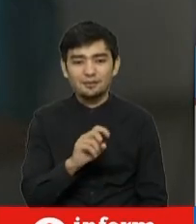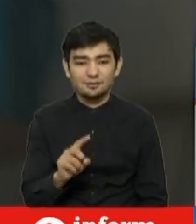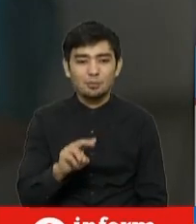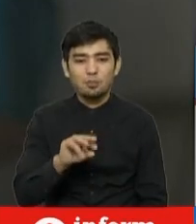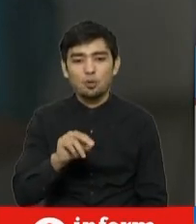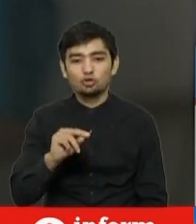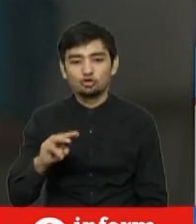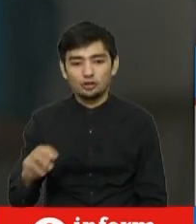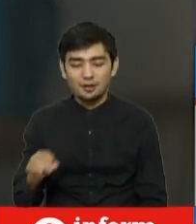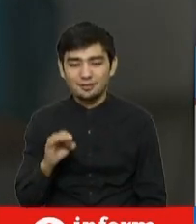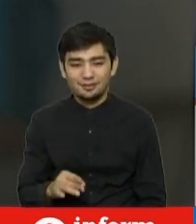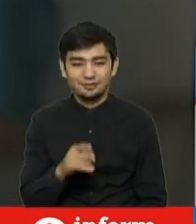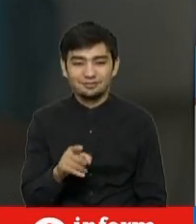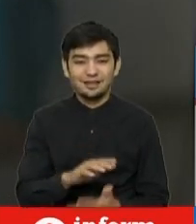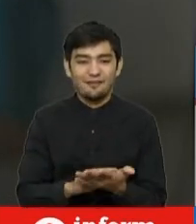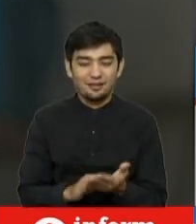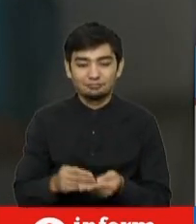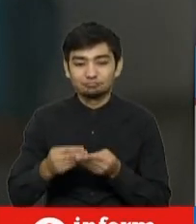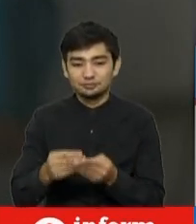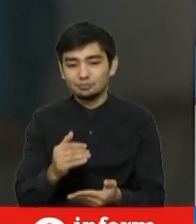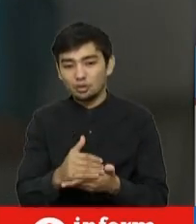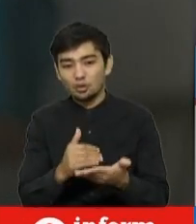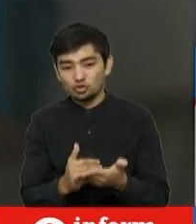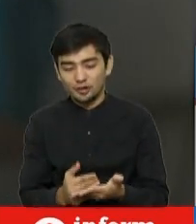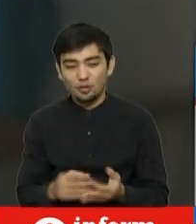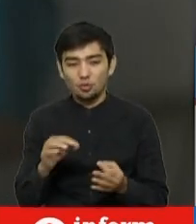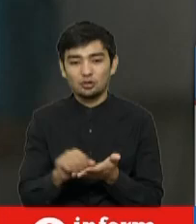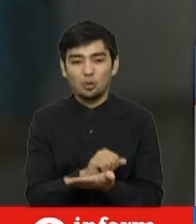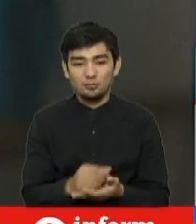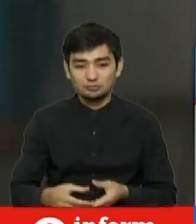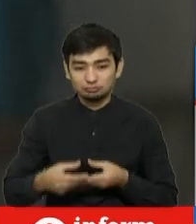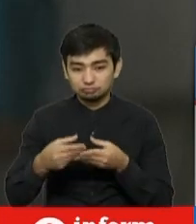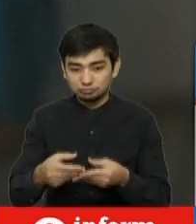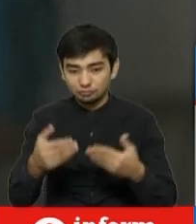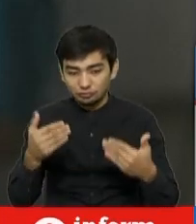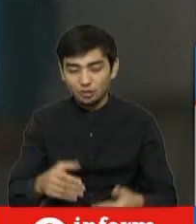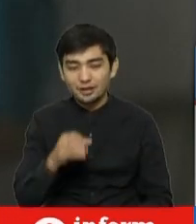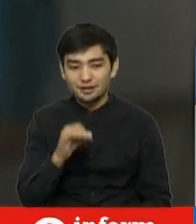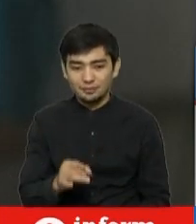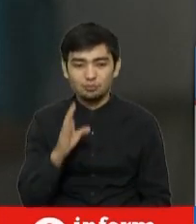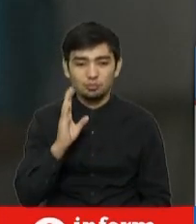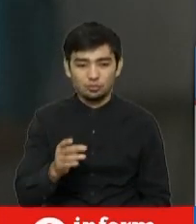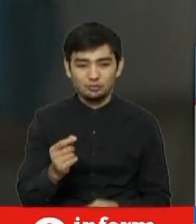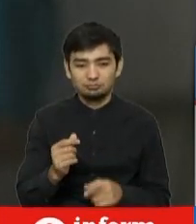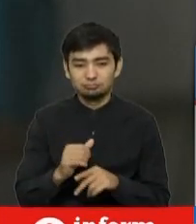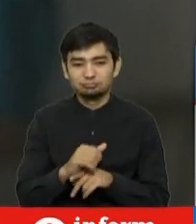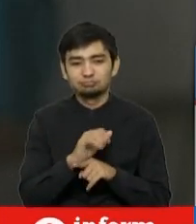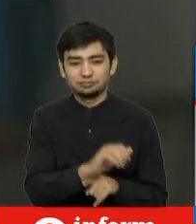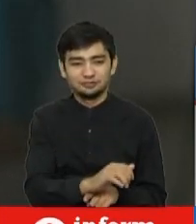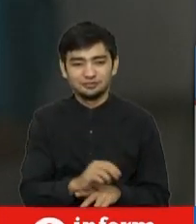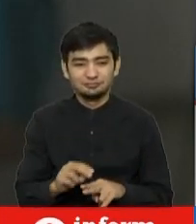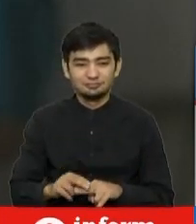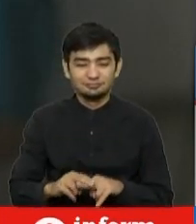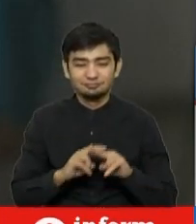Уже на основании этого заявления с приложением подтверждающих документов будет осуществлен перевод средств